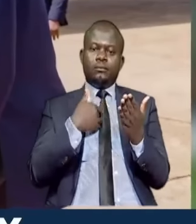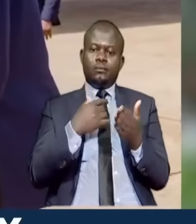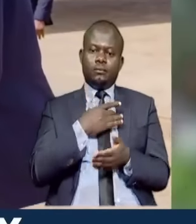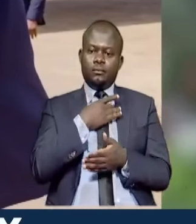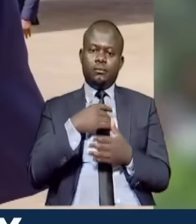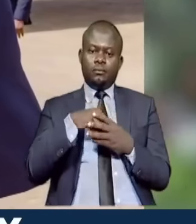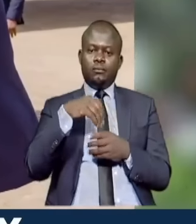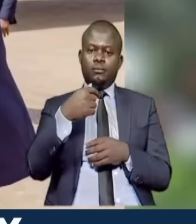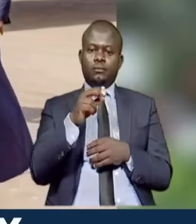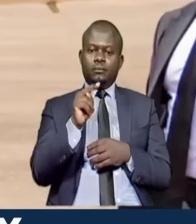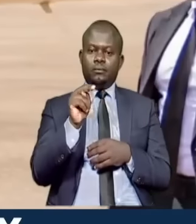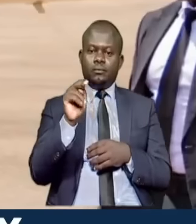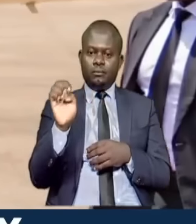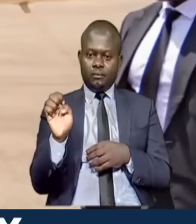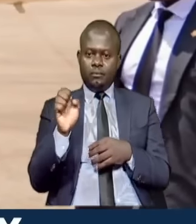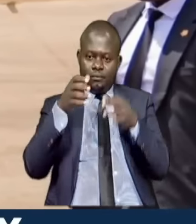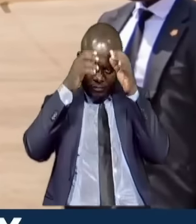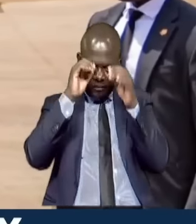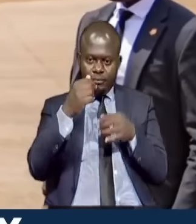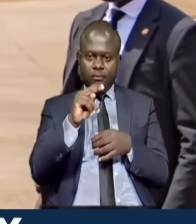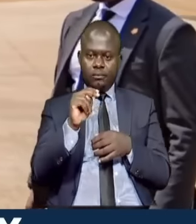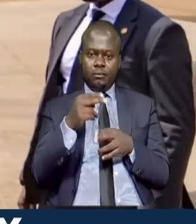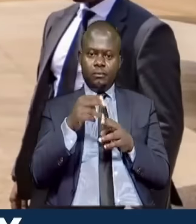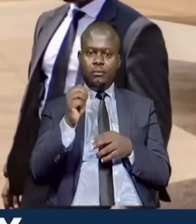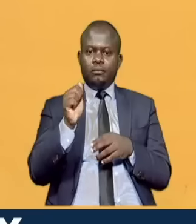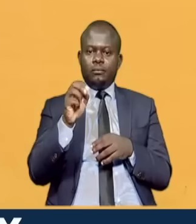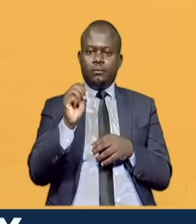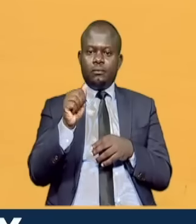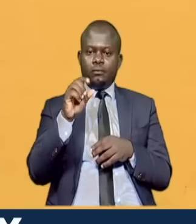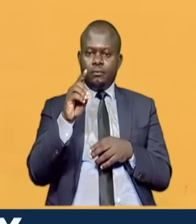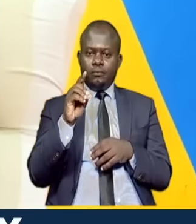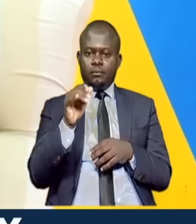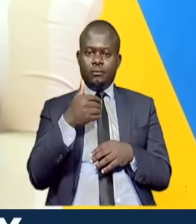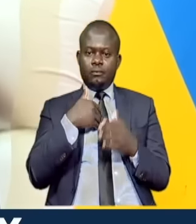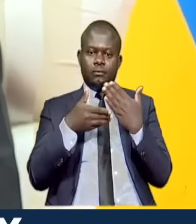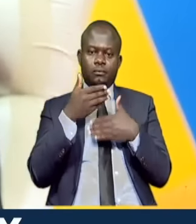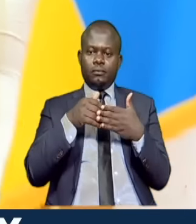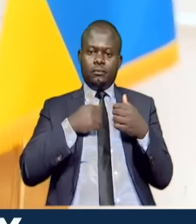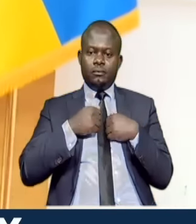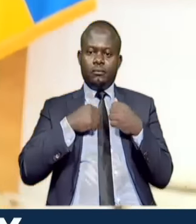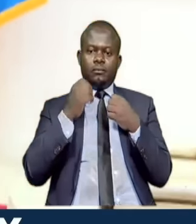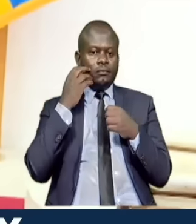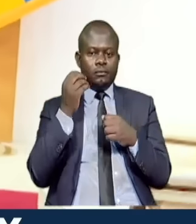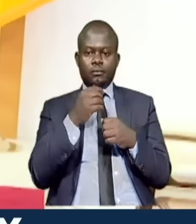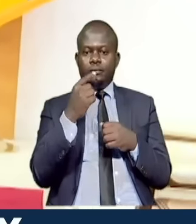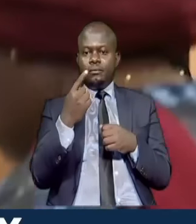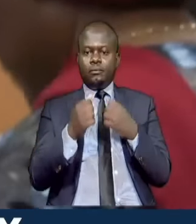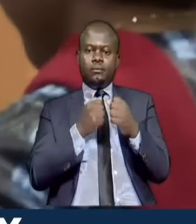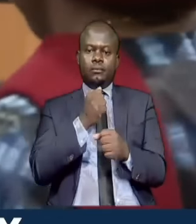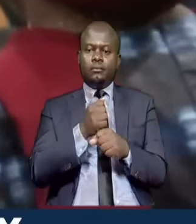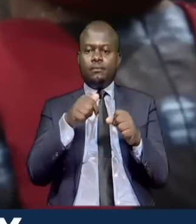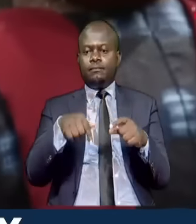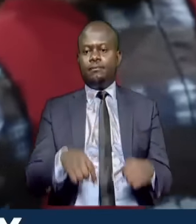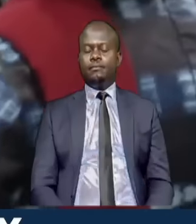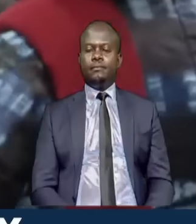uruzinduko muri Guinée, naho Perezida wa Guinée Mamadi Doumbouya nawe aheruka kugira uruzinduko mu Rwanda muri Mutarama uyu mwaka.